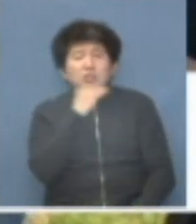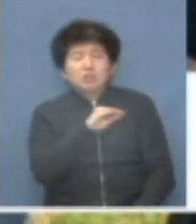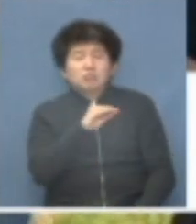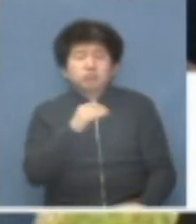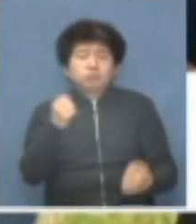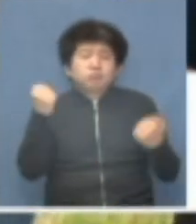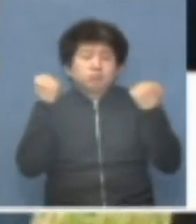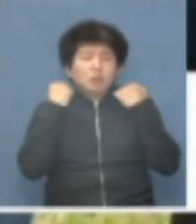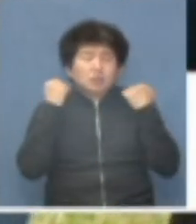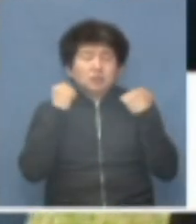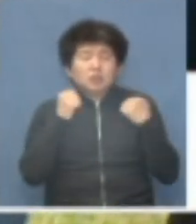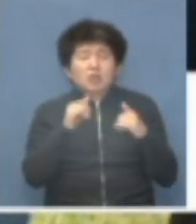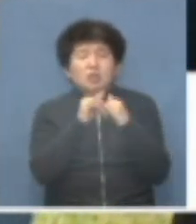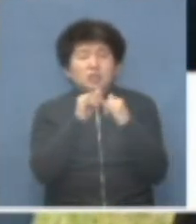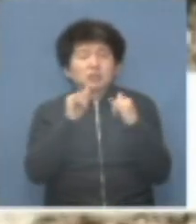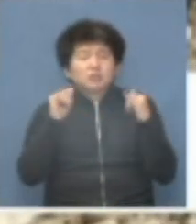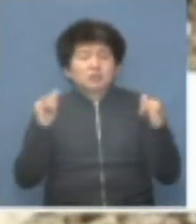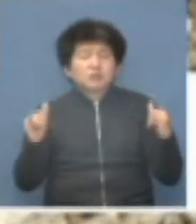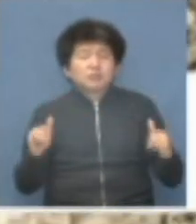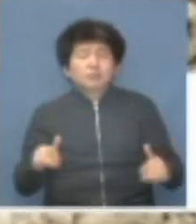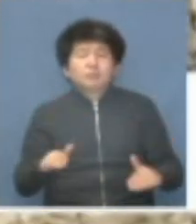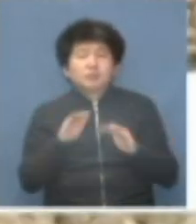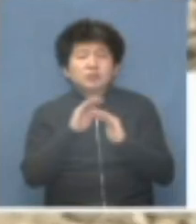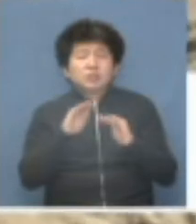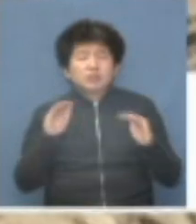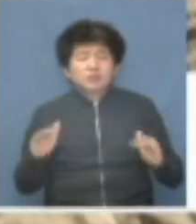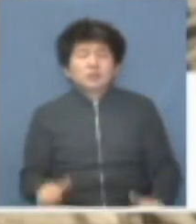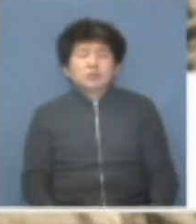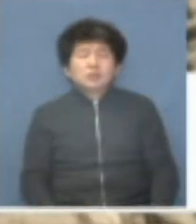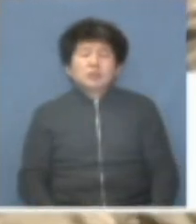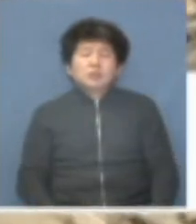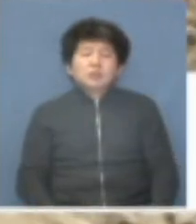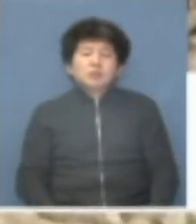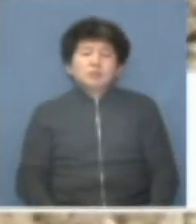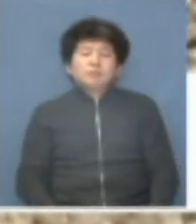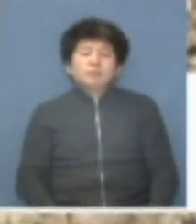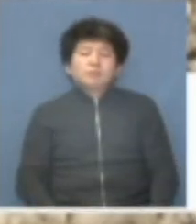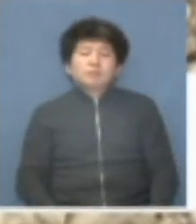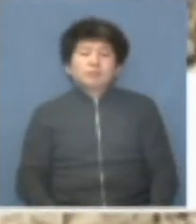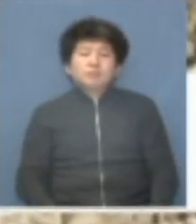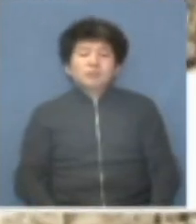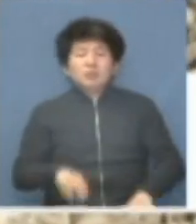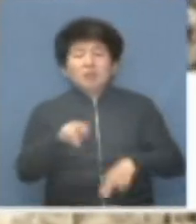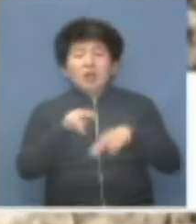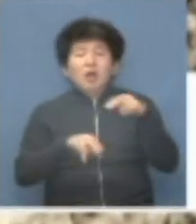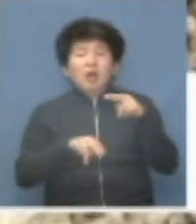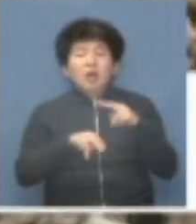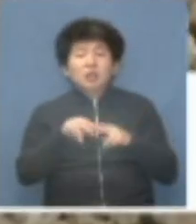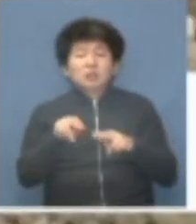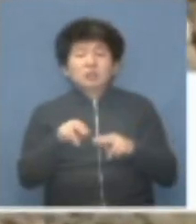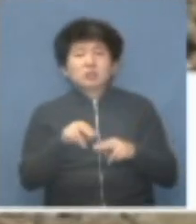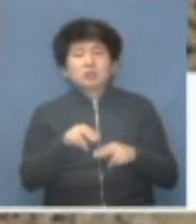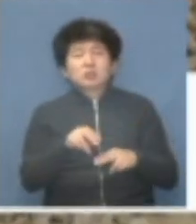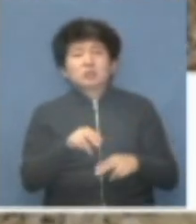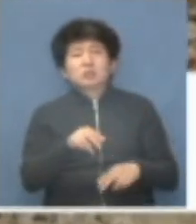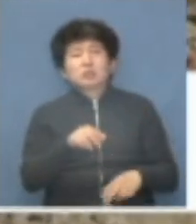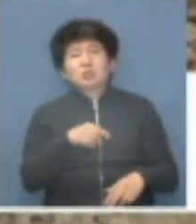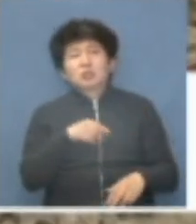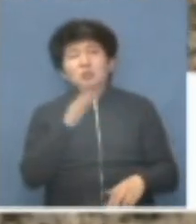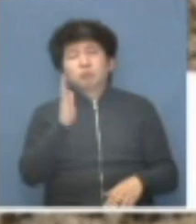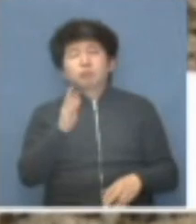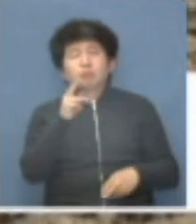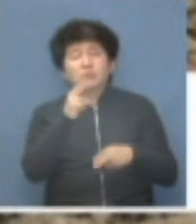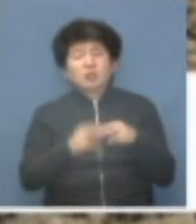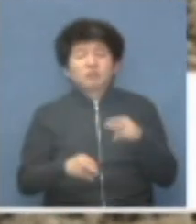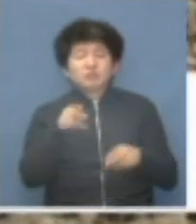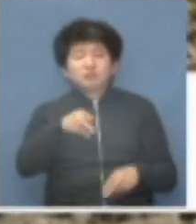и развивать массовый детский спорт. Проект школы «Шанырак» готов. Строительные работы будут завершены в 2025